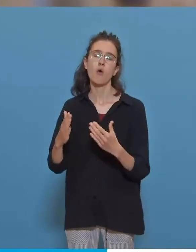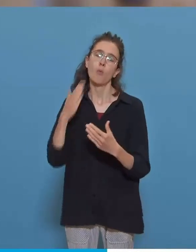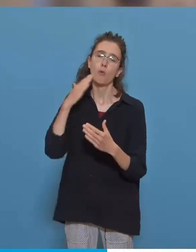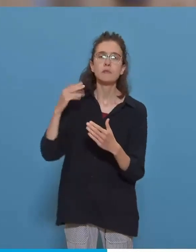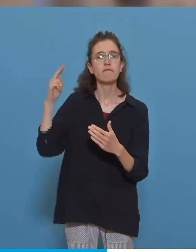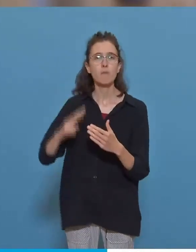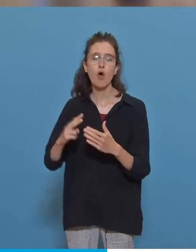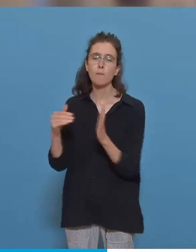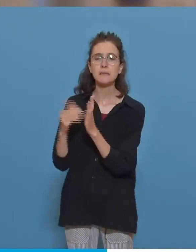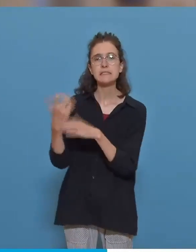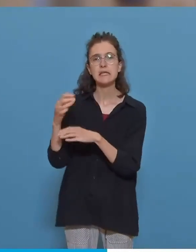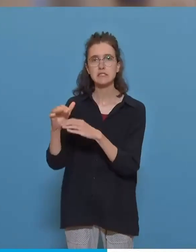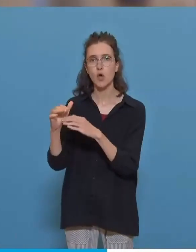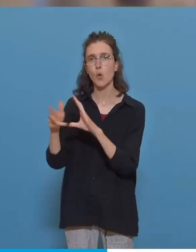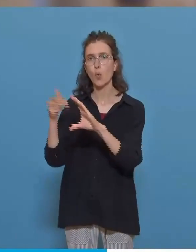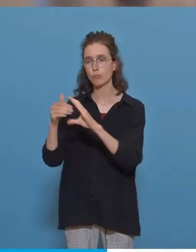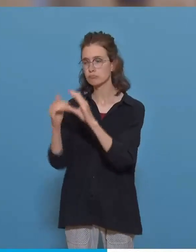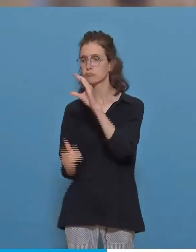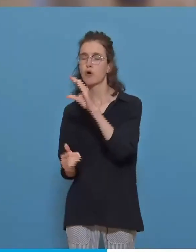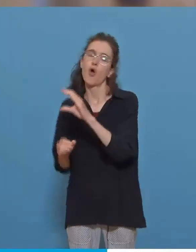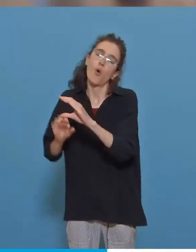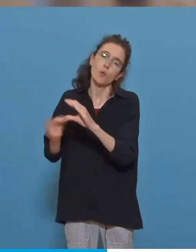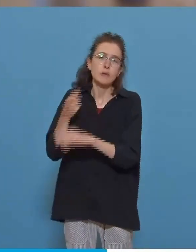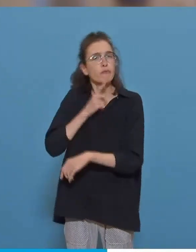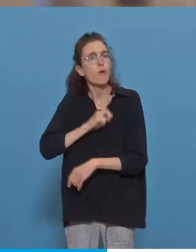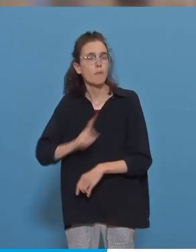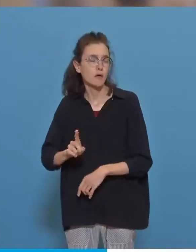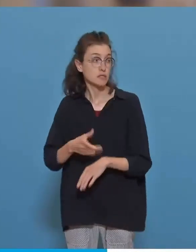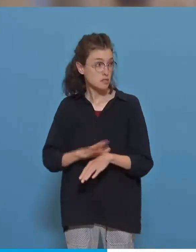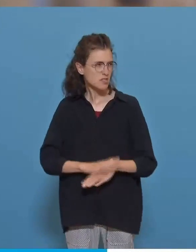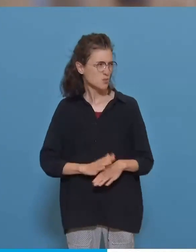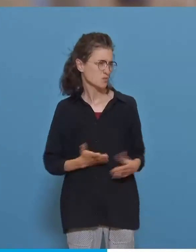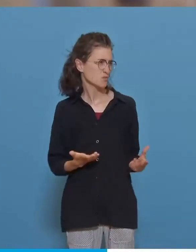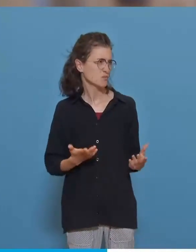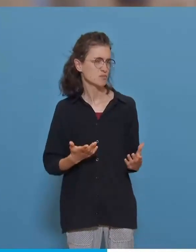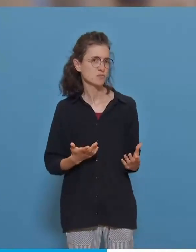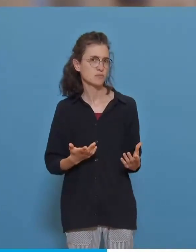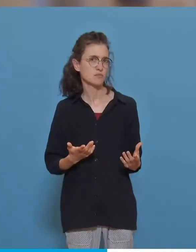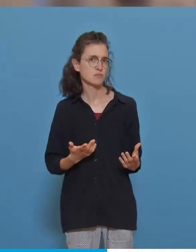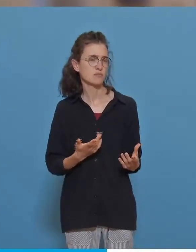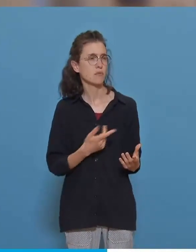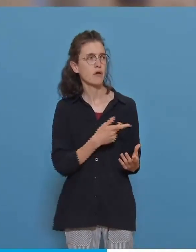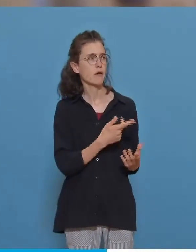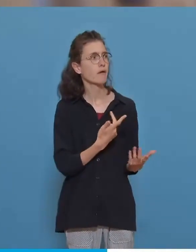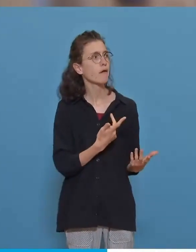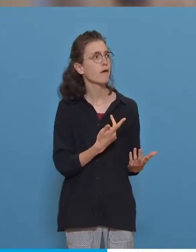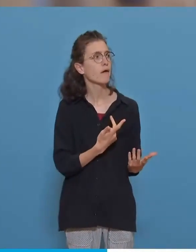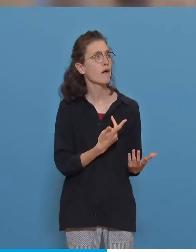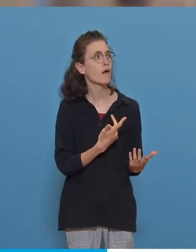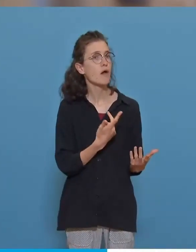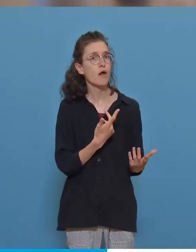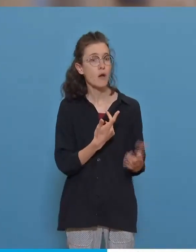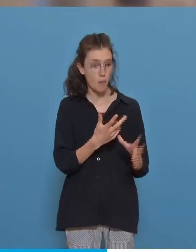je n'ai entendu aucune proposition. Parce que vous avez beau faire des effets de manche, où est-ce que vous voulez supprimer des postes? Parce